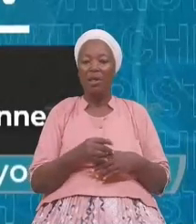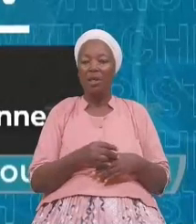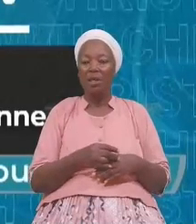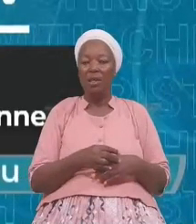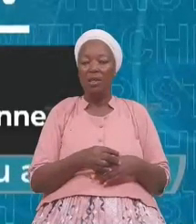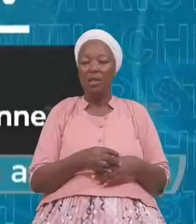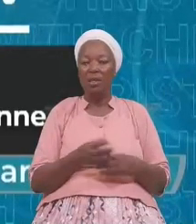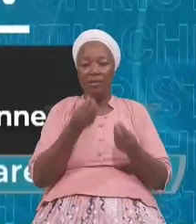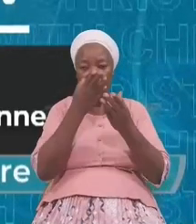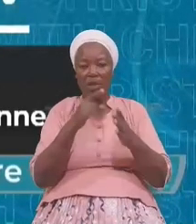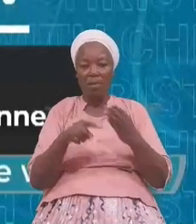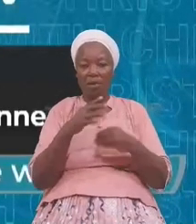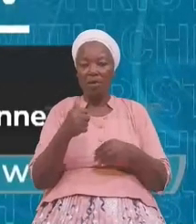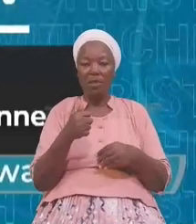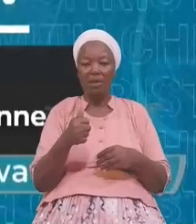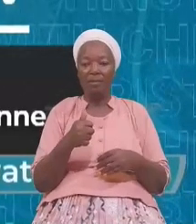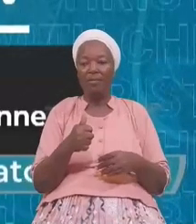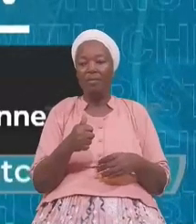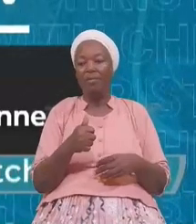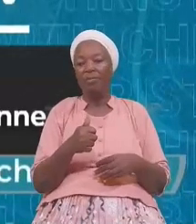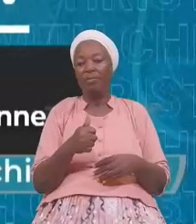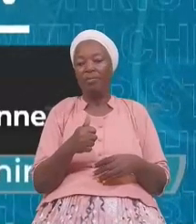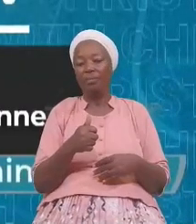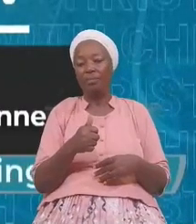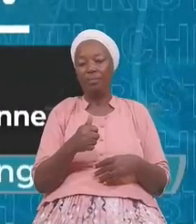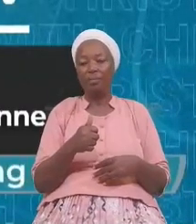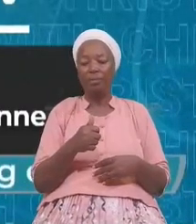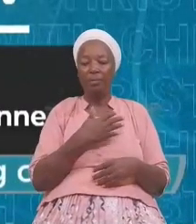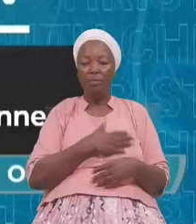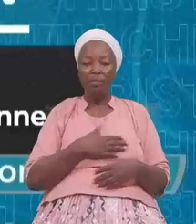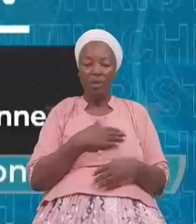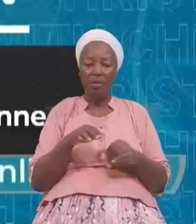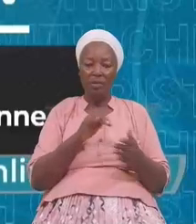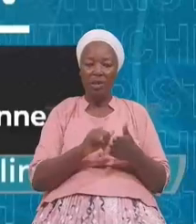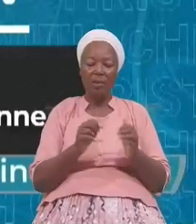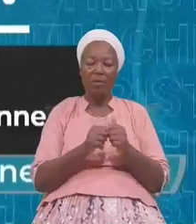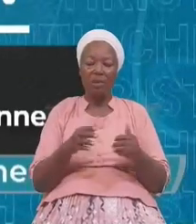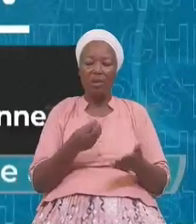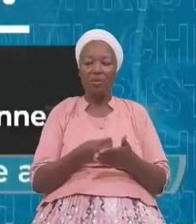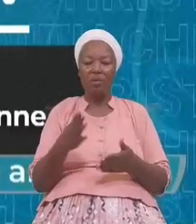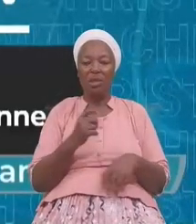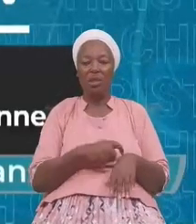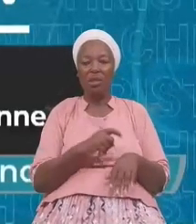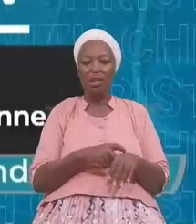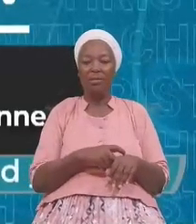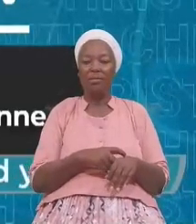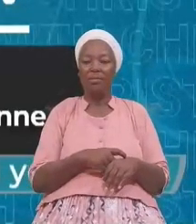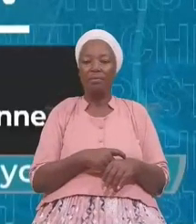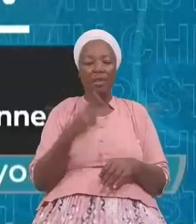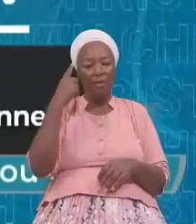qui va s'afficher. Vous le remplissez soigneusement et à la fin, vous cliquez « Renvoyer » ou bien «